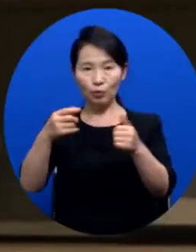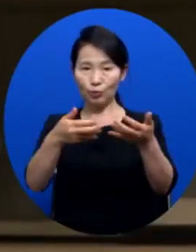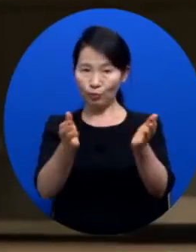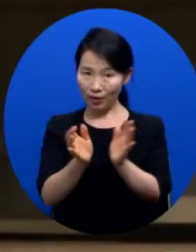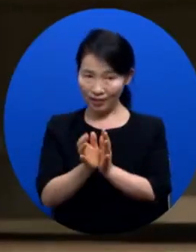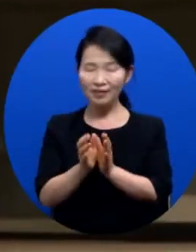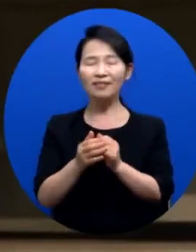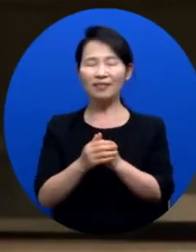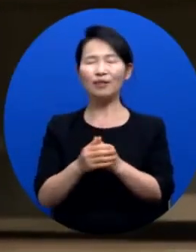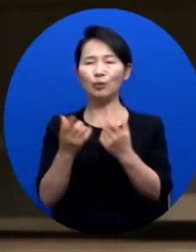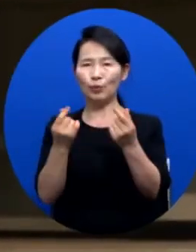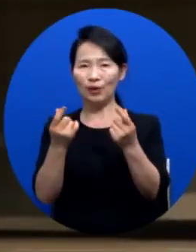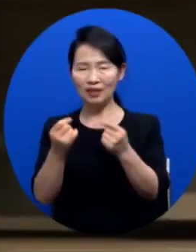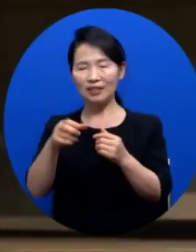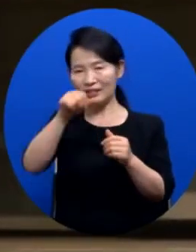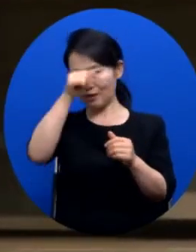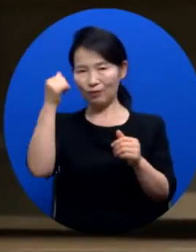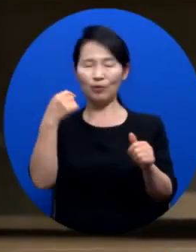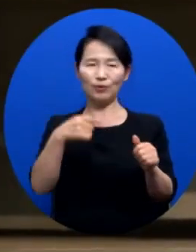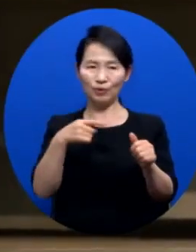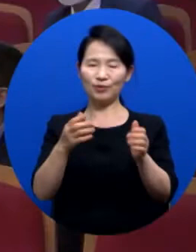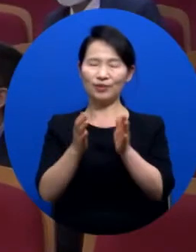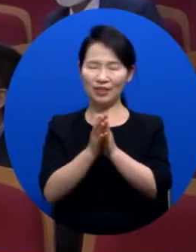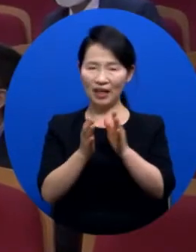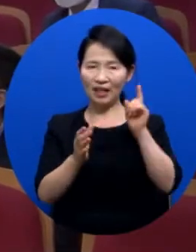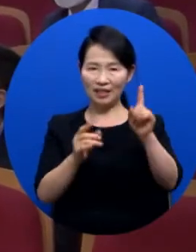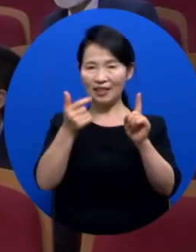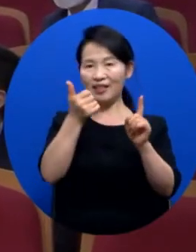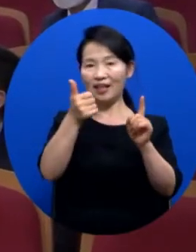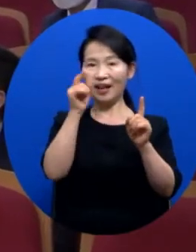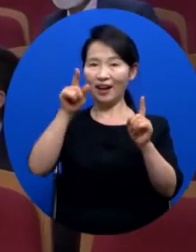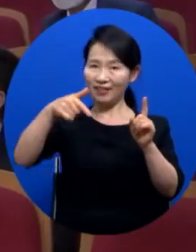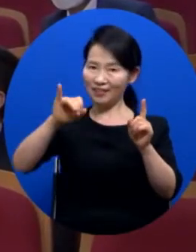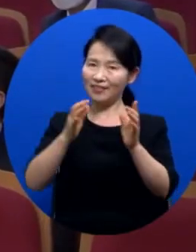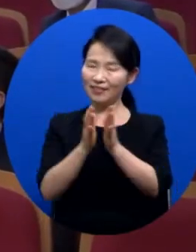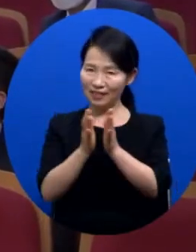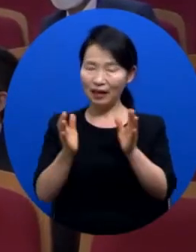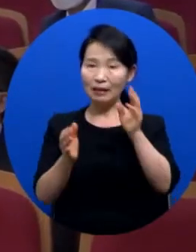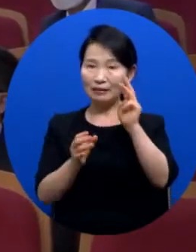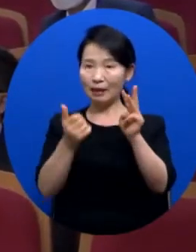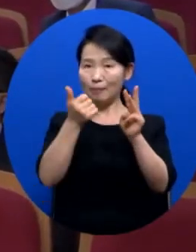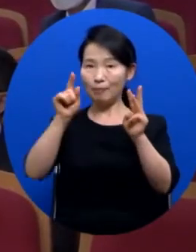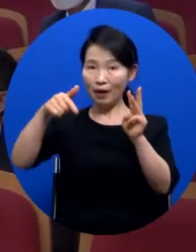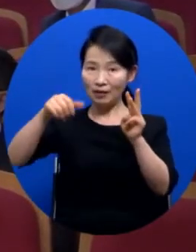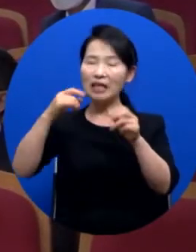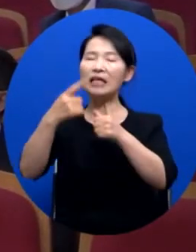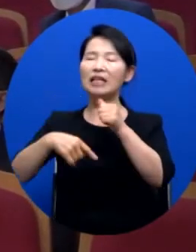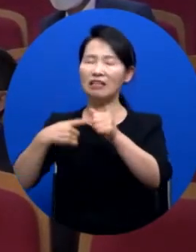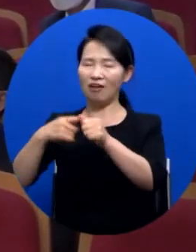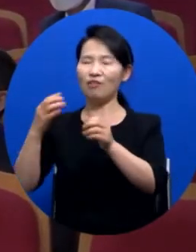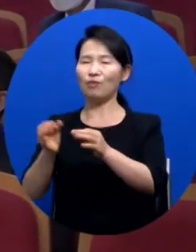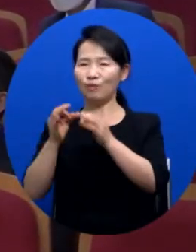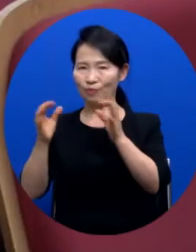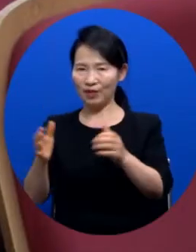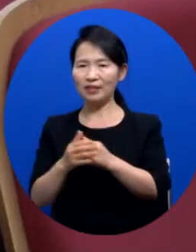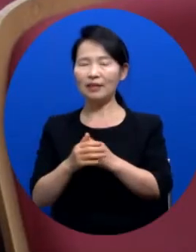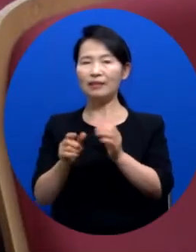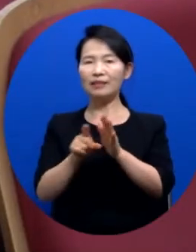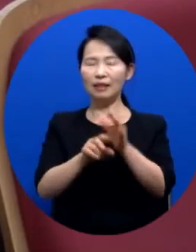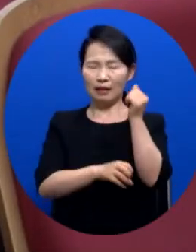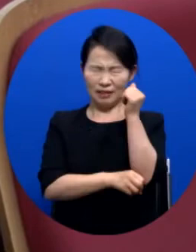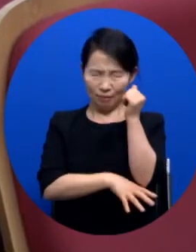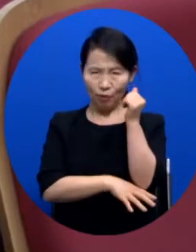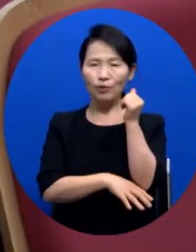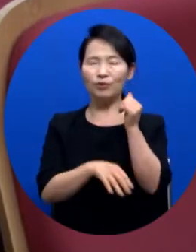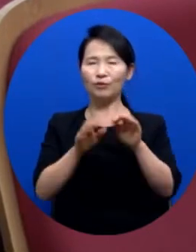장로교육원 개원 예배를 드리고 첫 학기를 시작했습니다. 모두 3학기 1년 과정으로 신학적 기반을 갖출 수